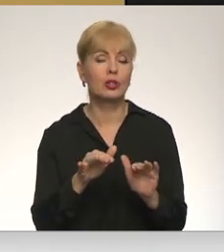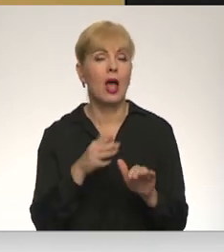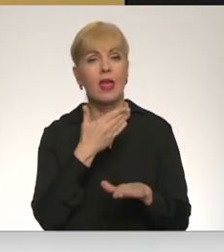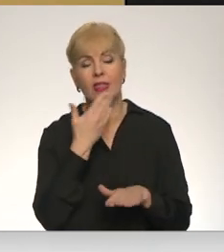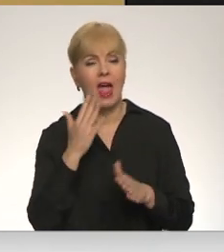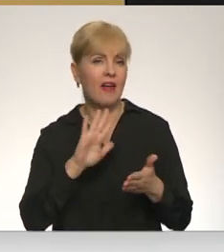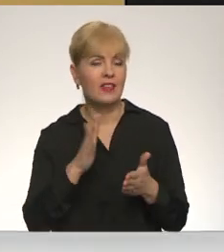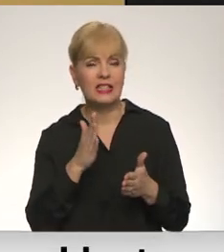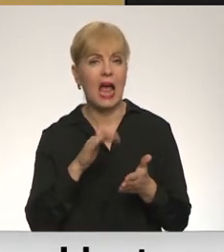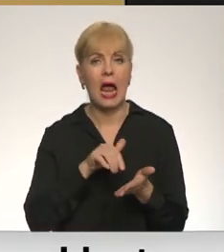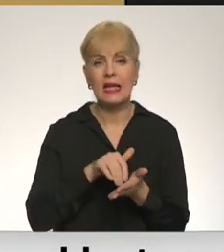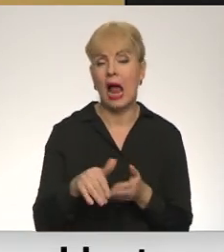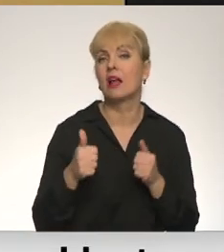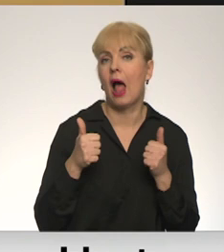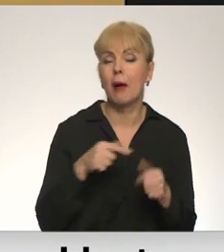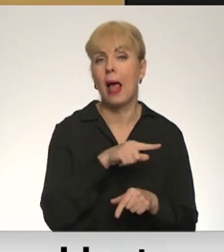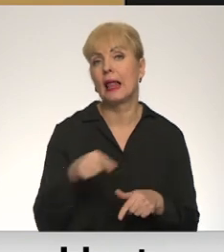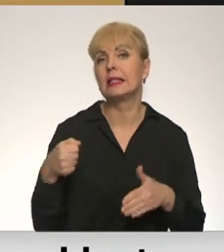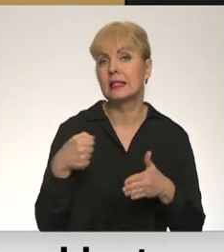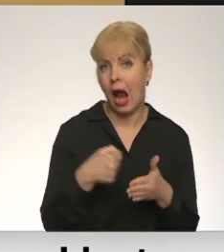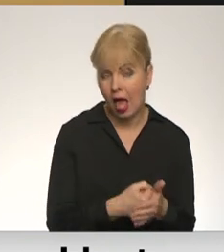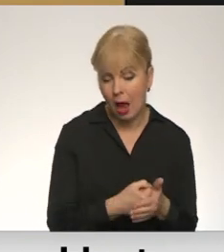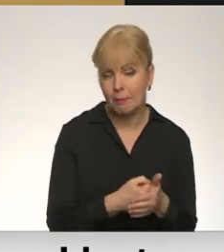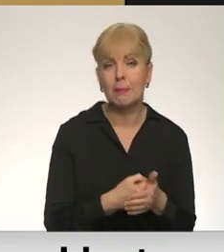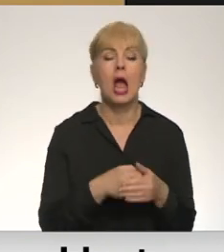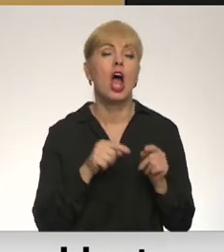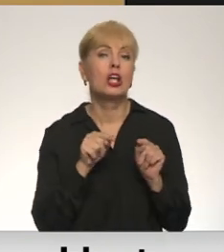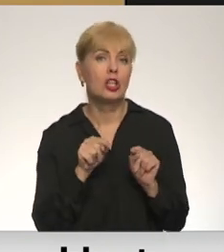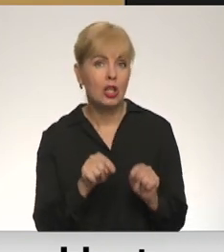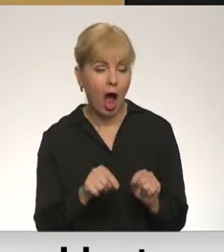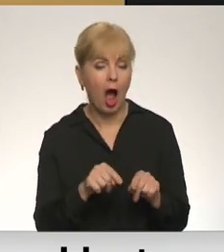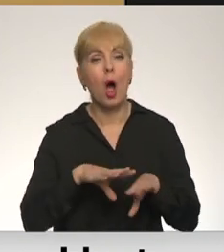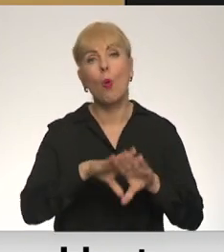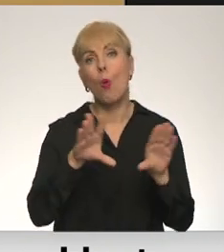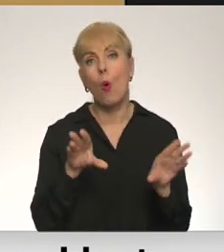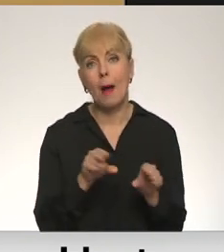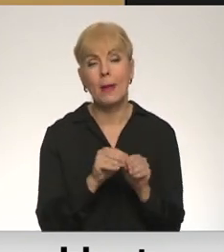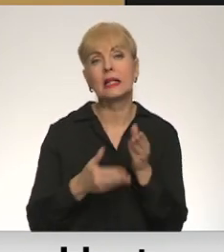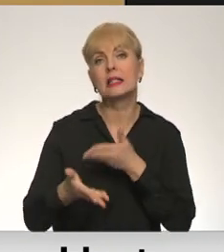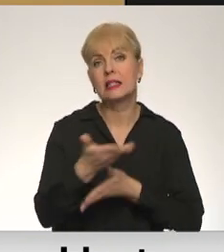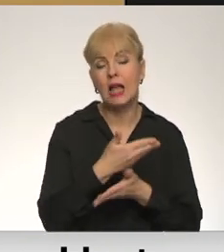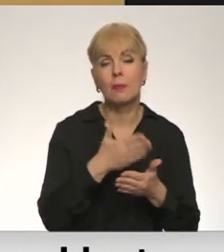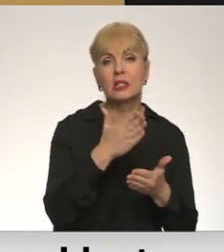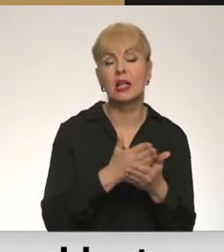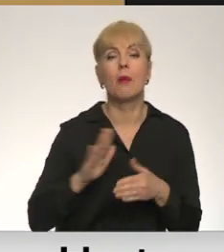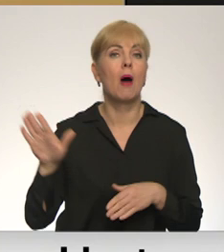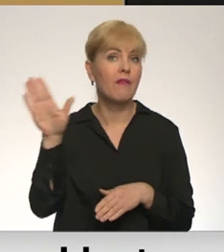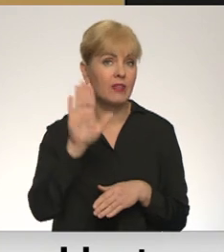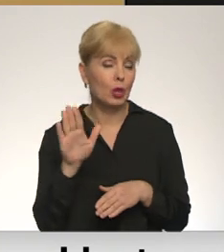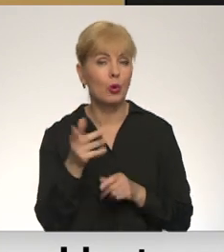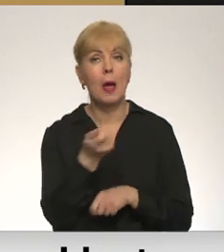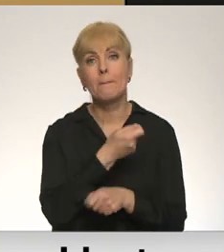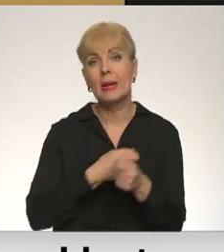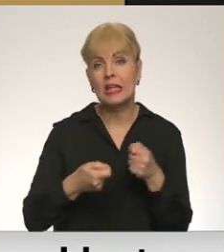mūsu valstī līdz galam labi. Tā ir šī kopīga sadarbība starp valsti un biznesu,